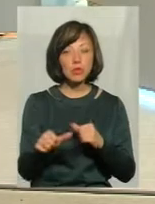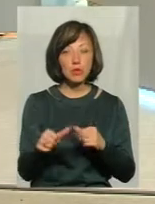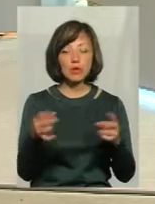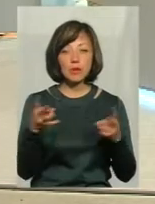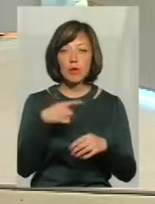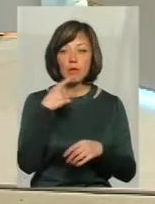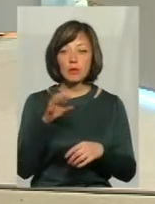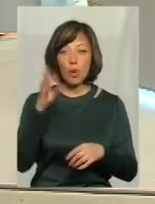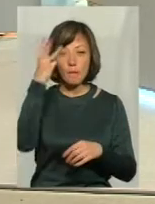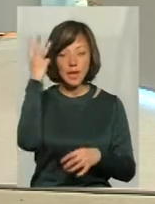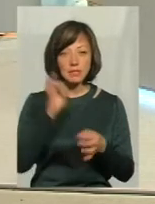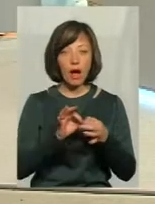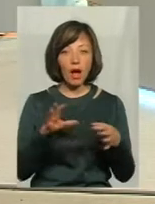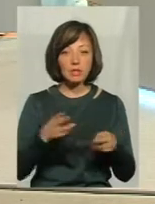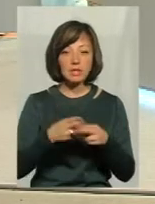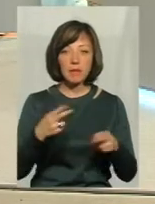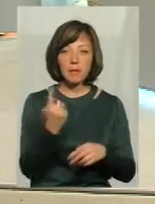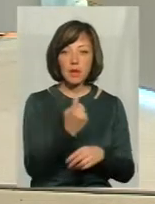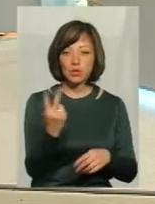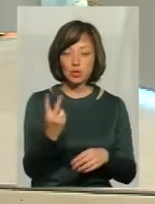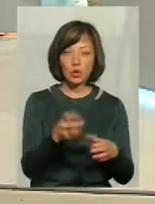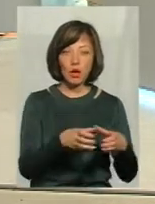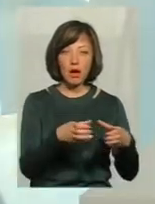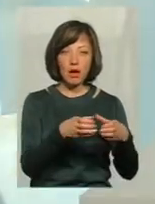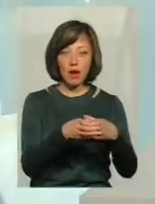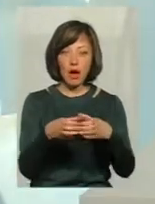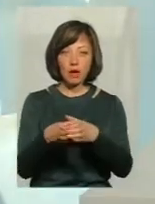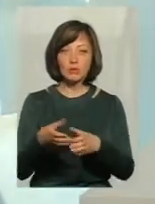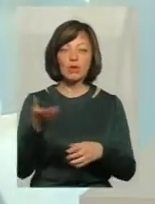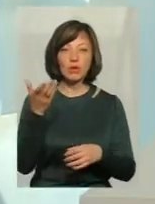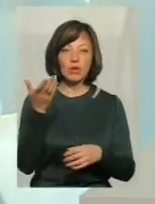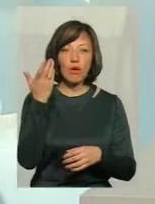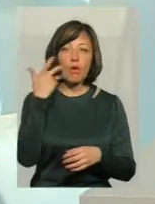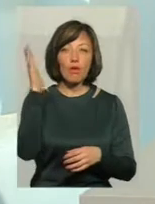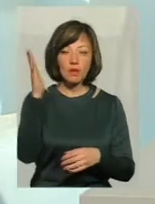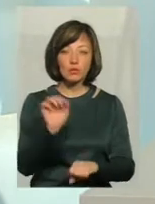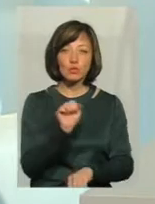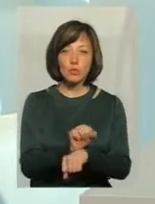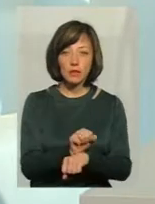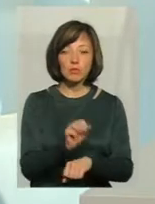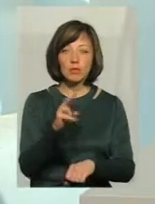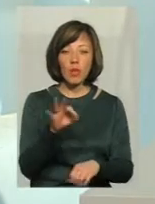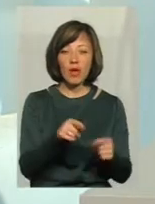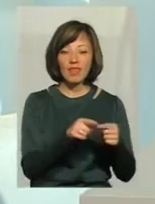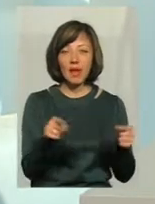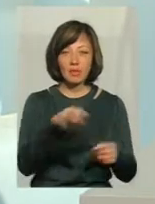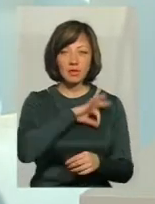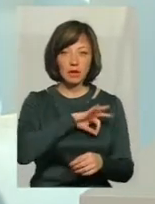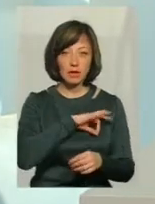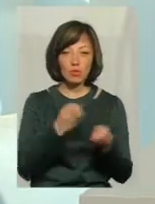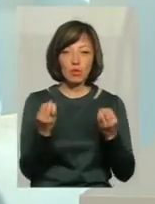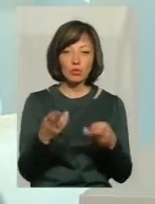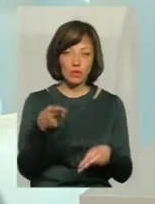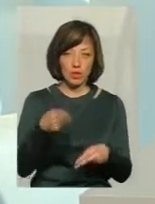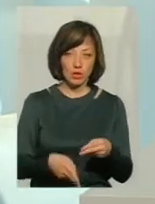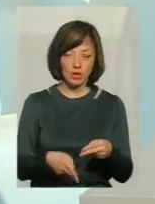атомну в контексті того, що там перший, другий реактор, ну, так чи інакше, колись він да, там, зупиниться по тому, що термін експлуатації його просто сплине.